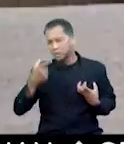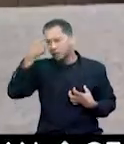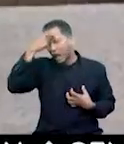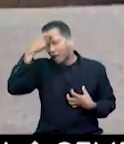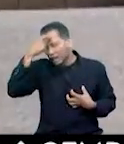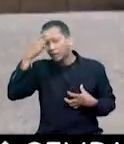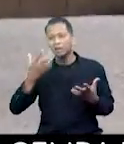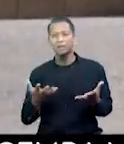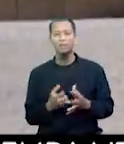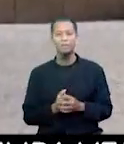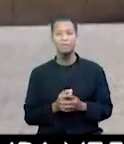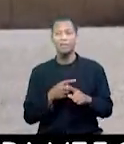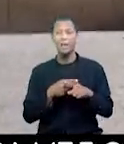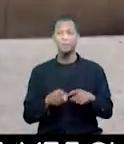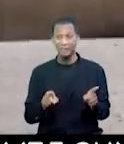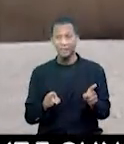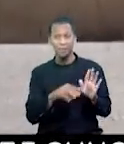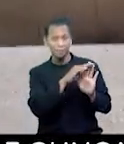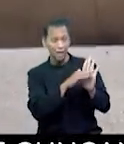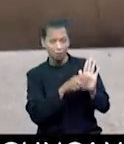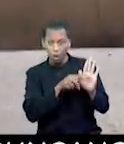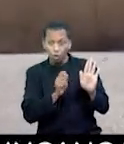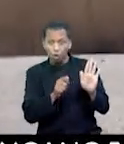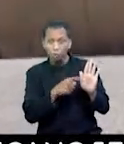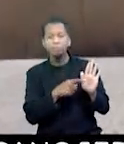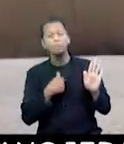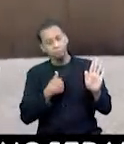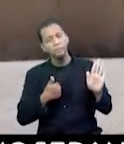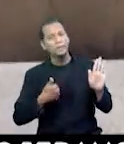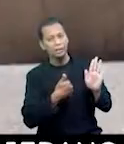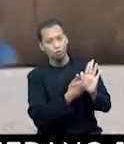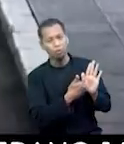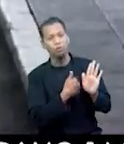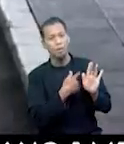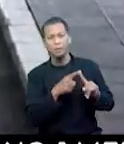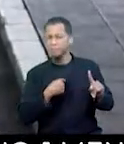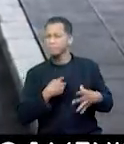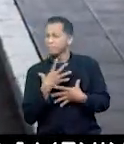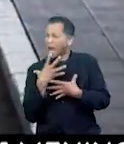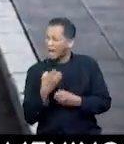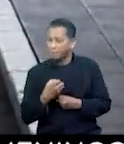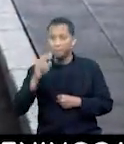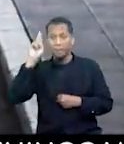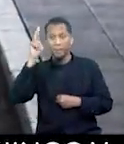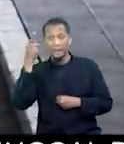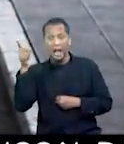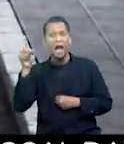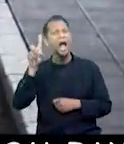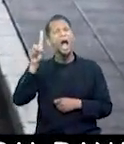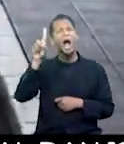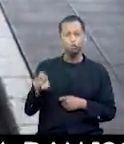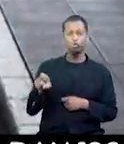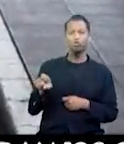kepada hukum. Namun, setiap kami terus berharap bahwa pemerintah harus memperhatikan korban